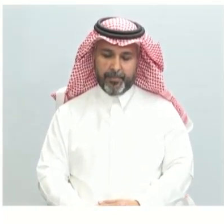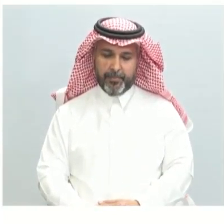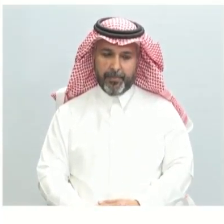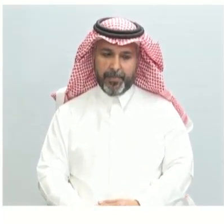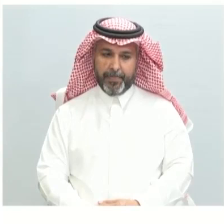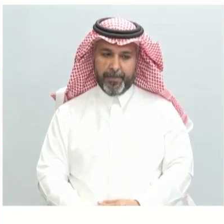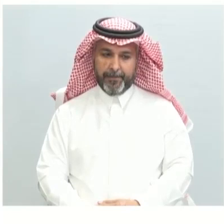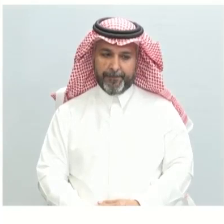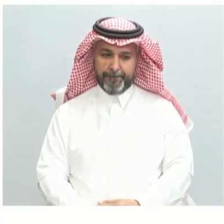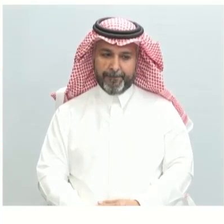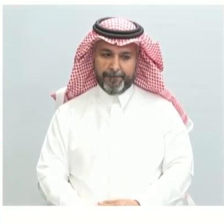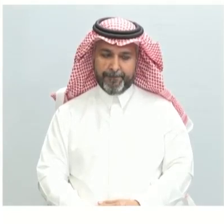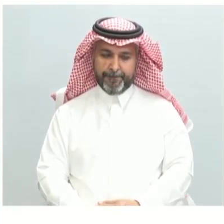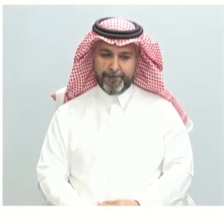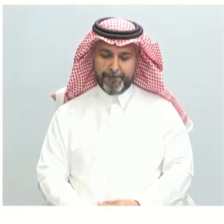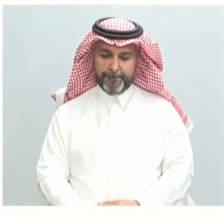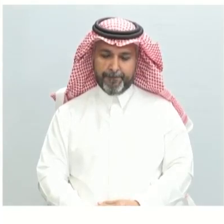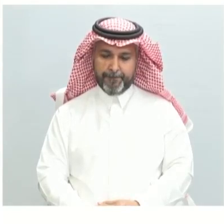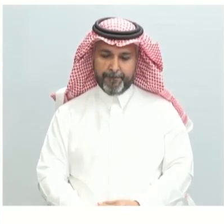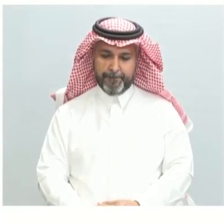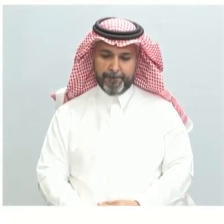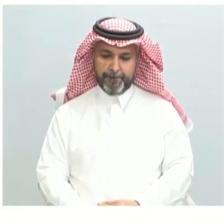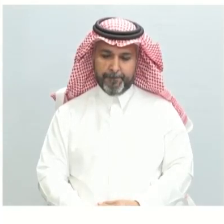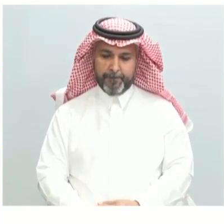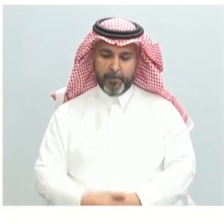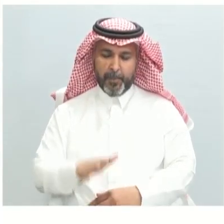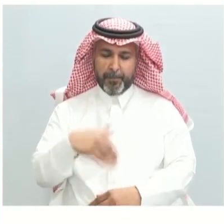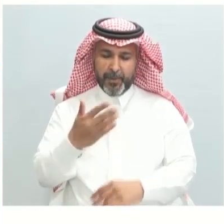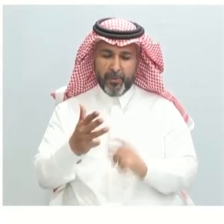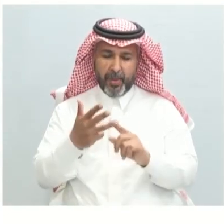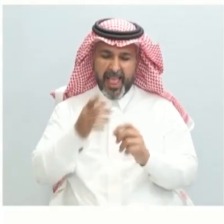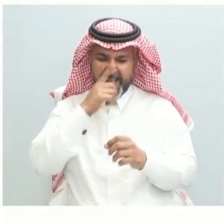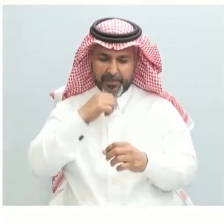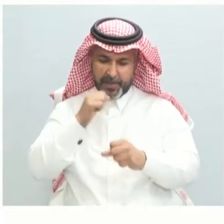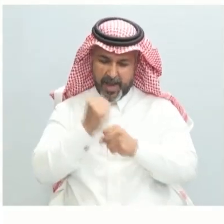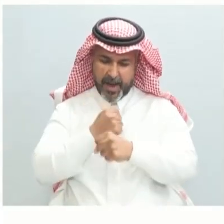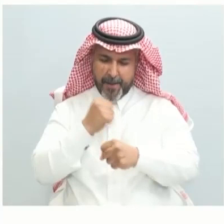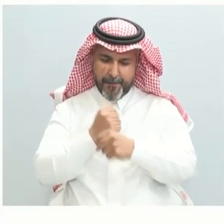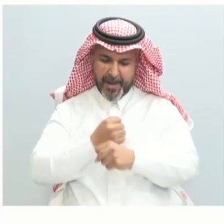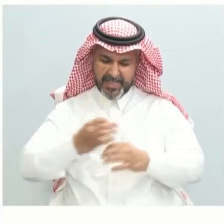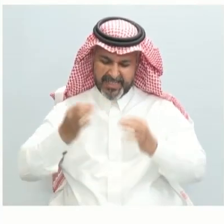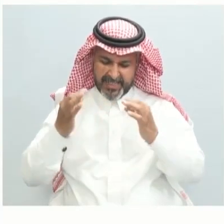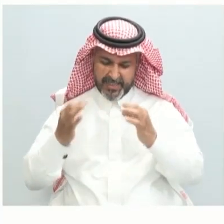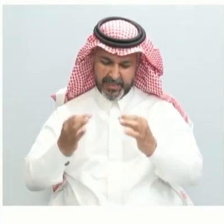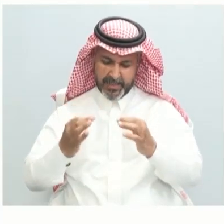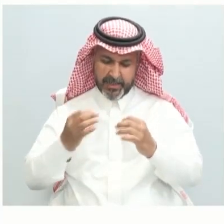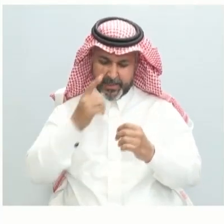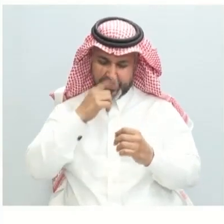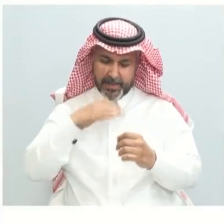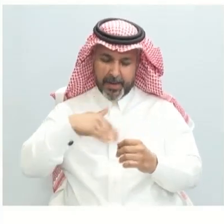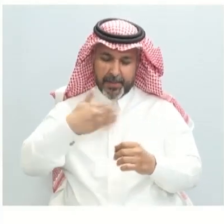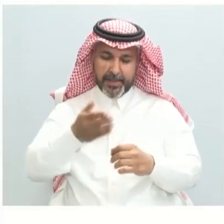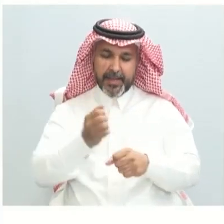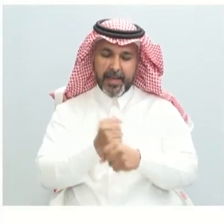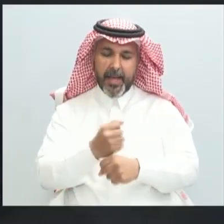المسؤوليه الموكله اليك العمل بجد واجتهاد لانجاز هذا العمل